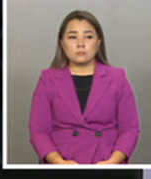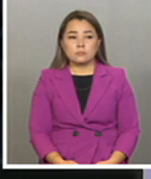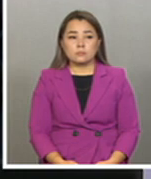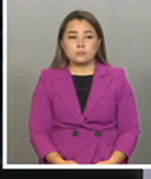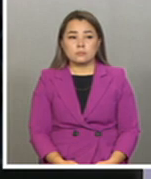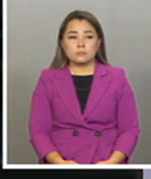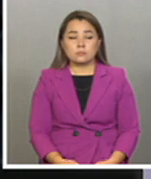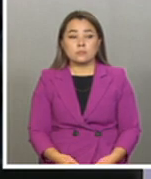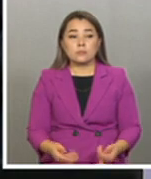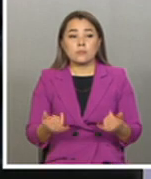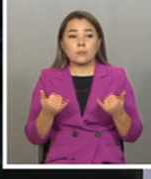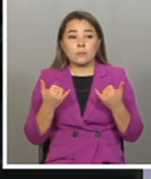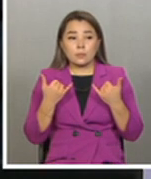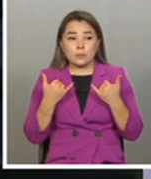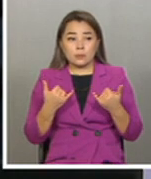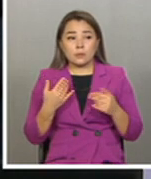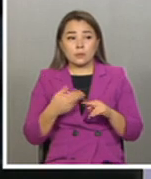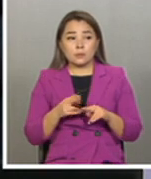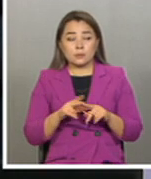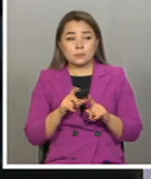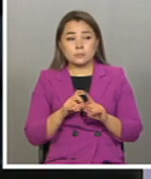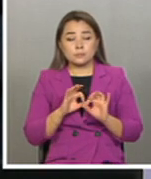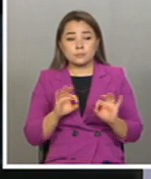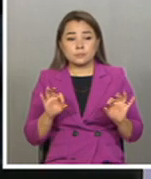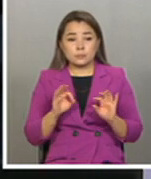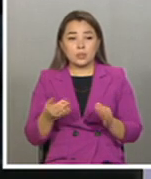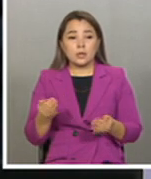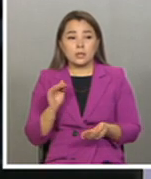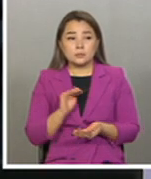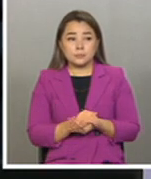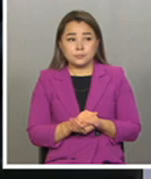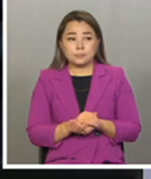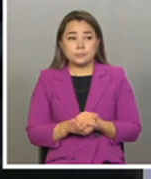Енді бұл мәтінмен танысайық.